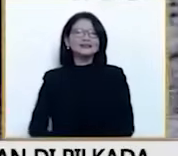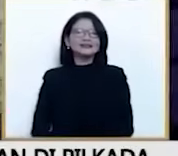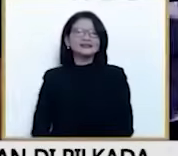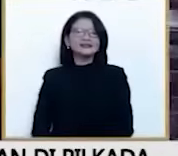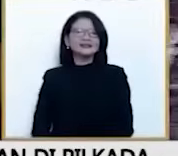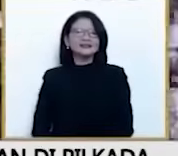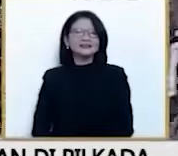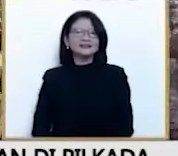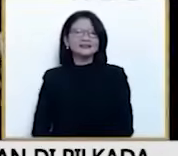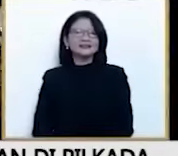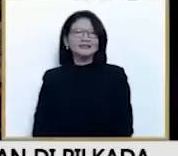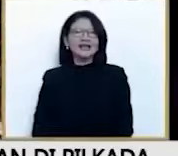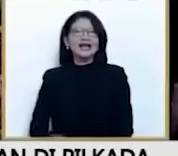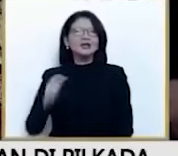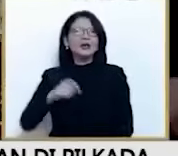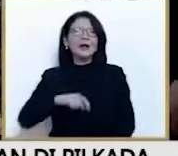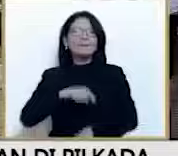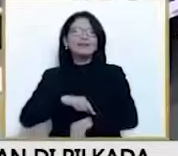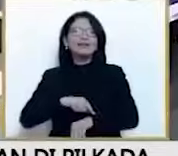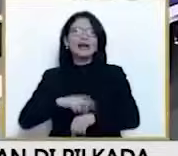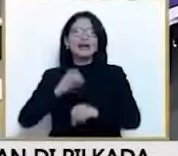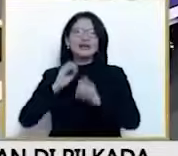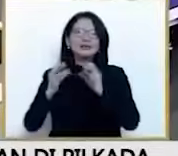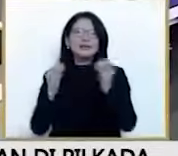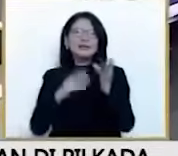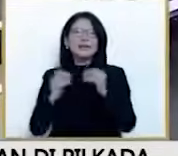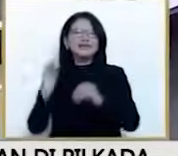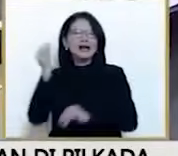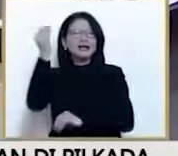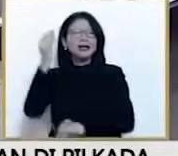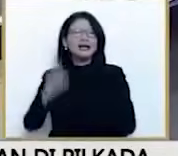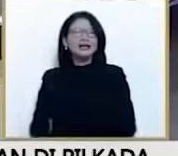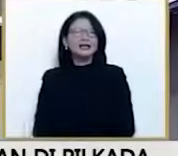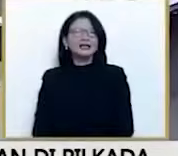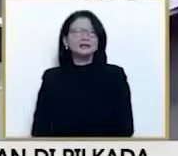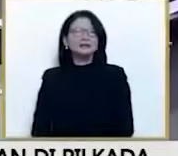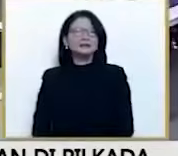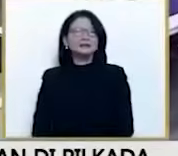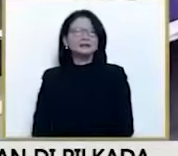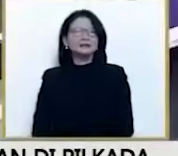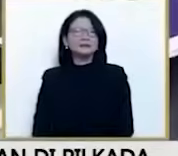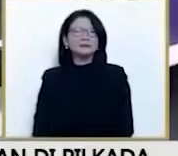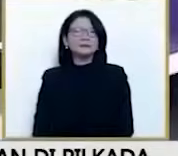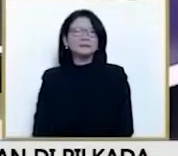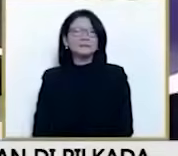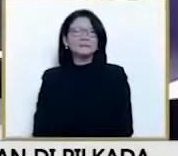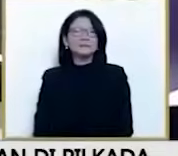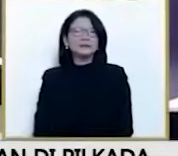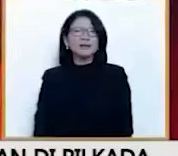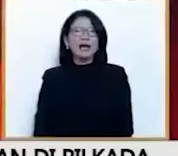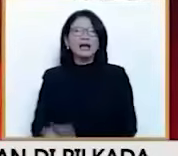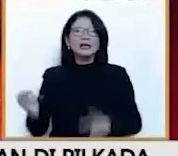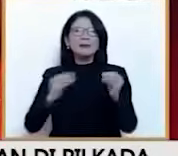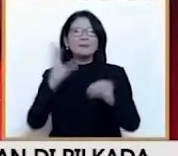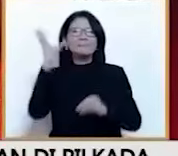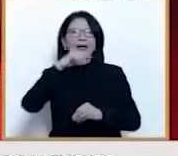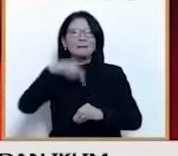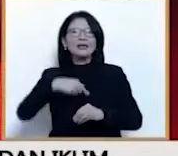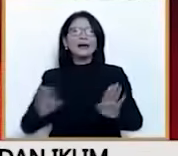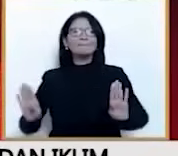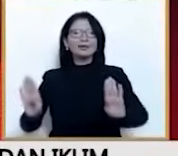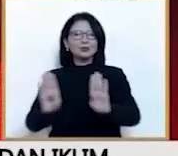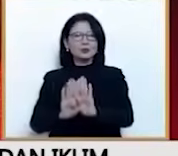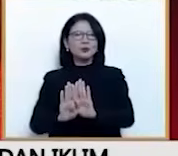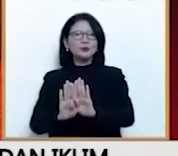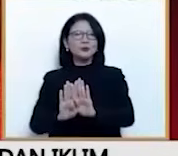Karena suara Anda adalah masa depan Jakarta. Ya, dengan ini maka seluruh rangkaian debat pada malam hari ini kami tutup.